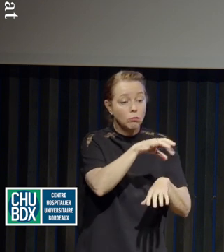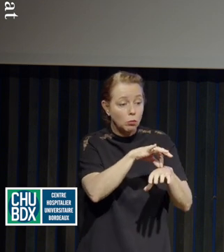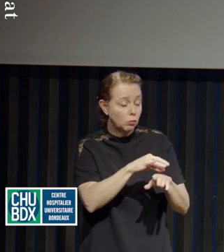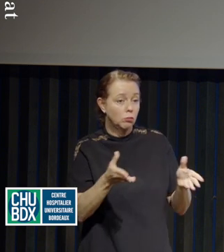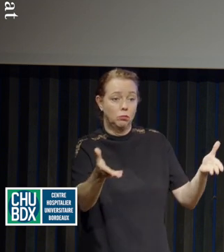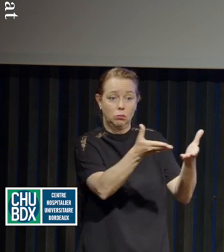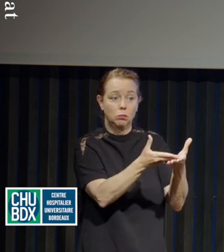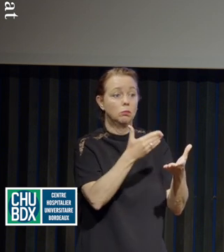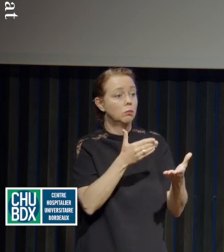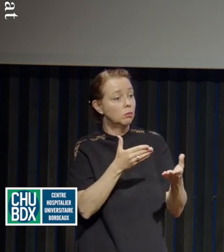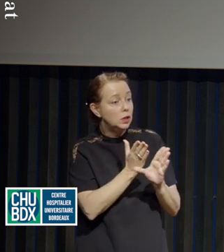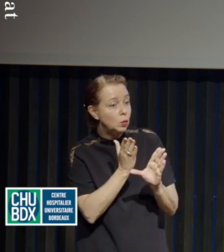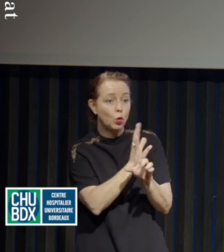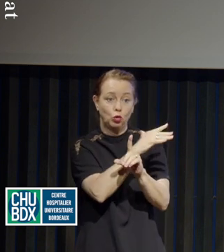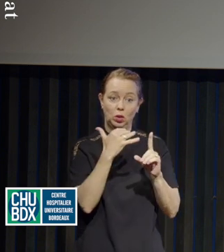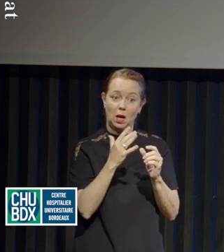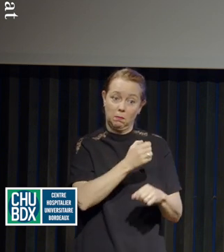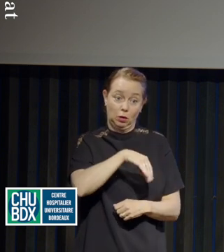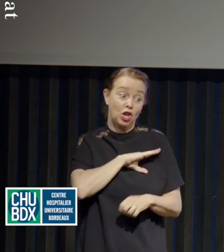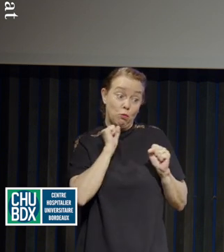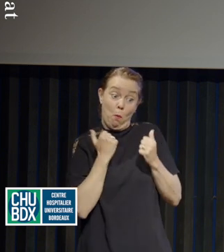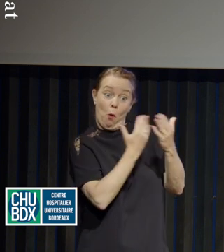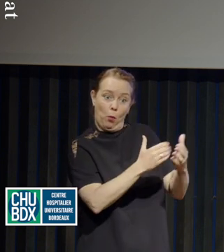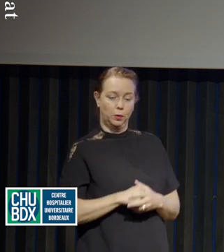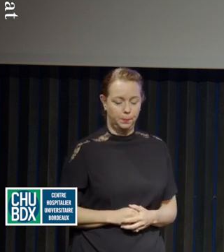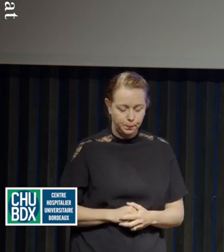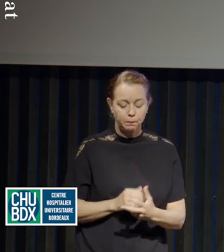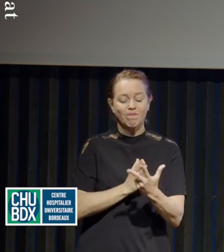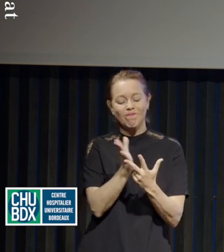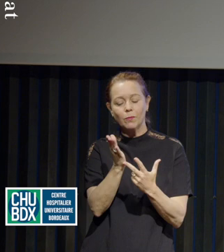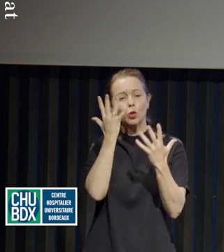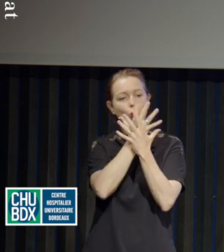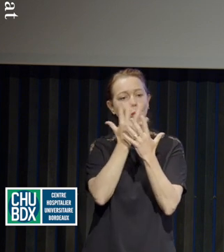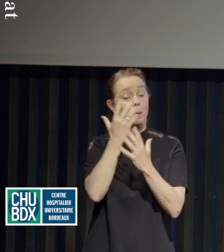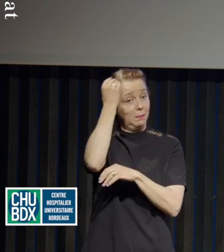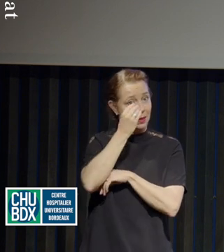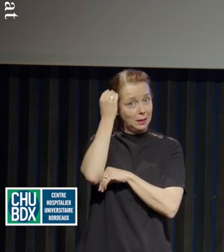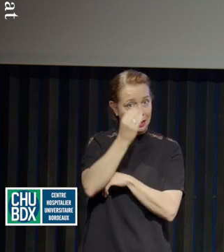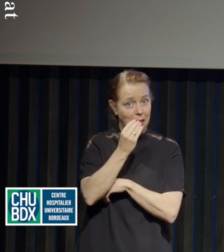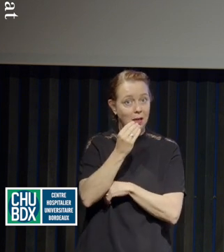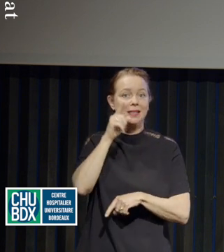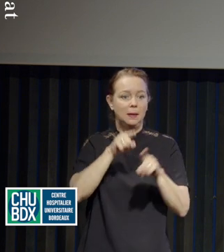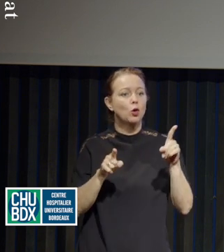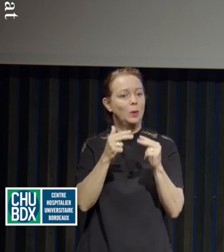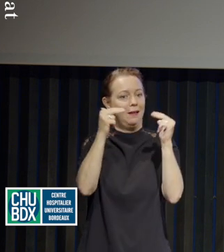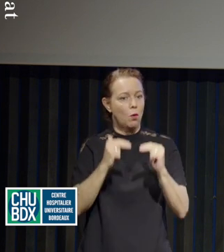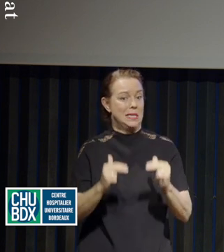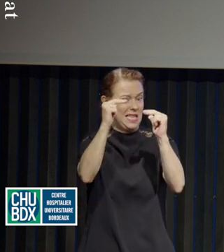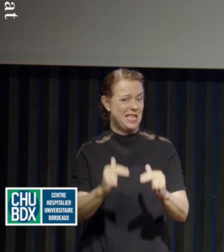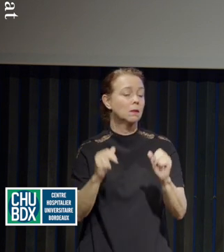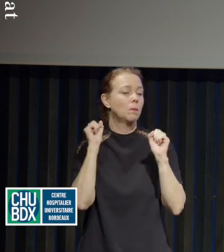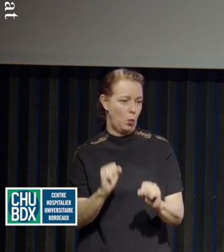proposer des prises en charge psychosociales. Les troubles psychiatriques sont de durée variable, de sévérité variable, et